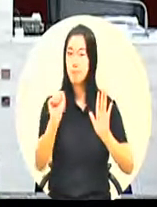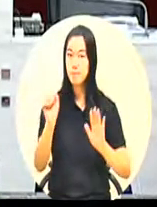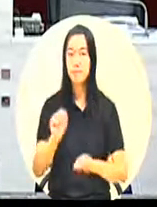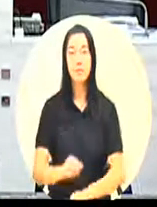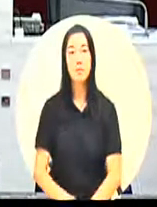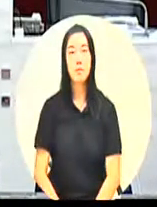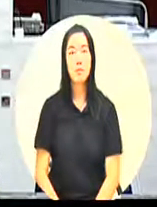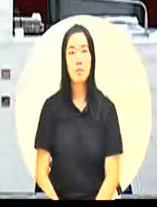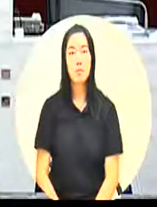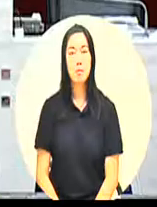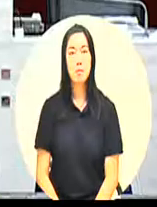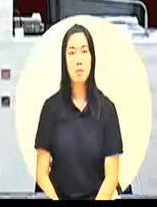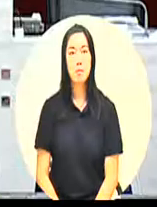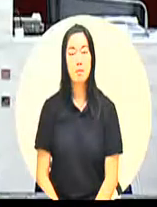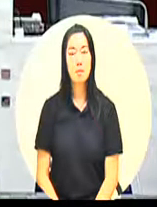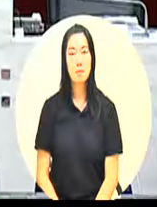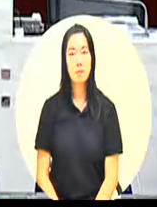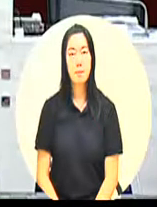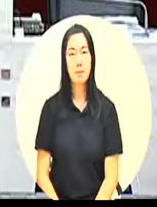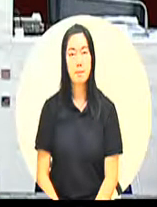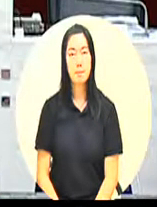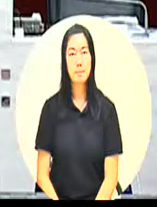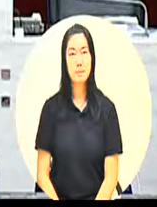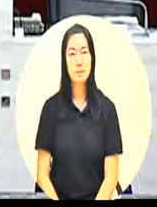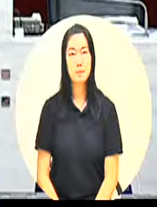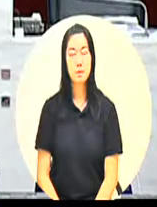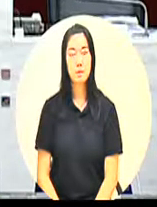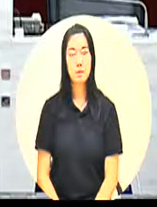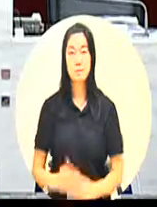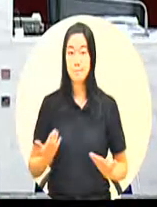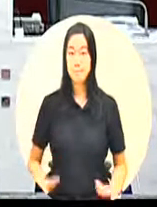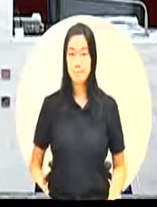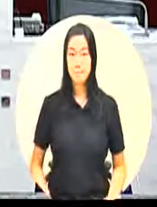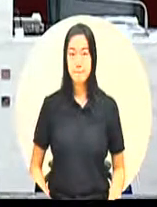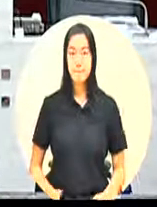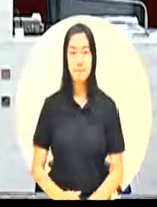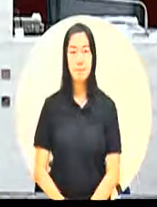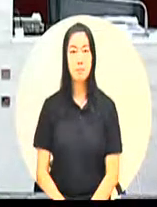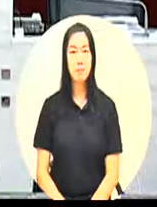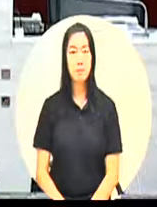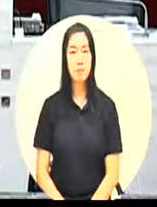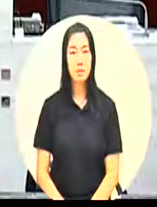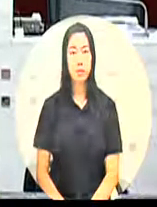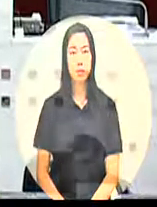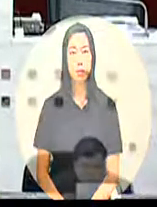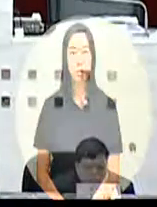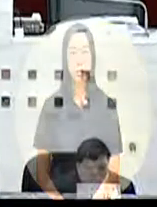休息一下。 休息啊。